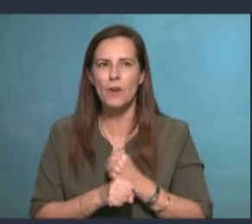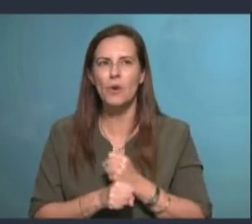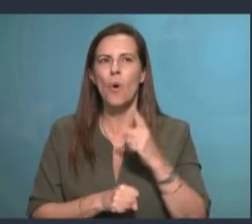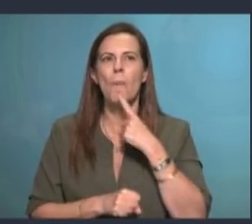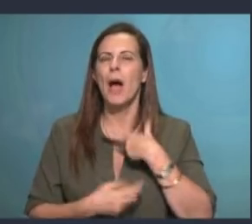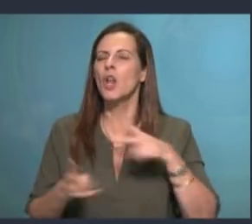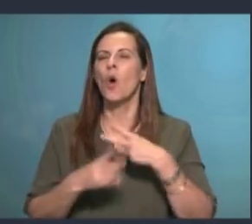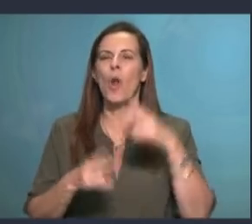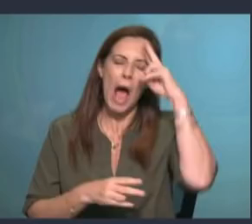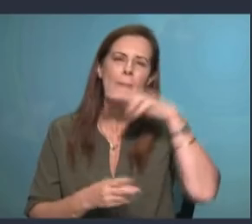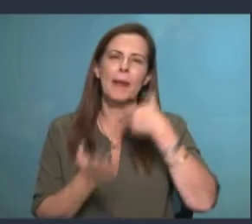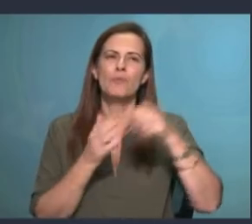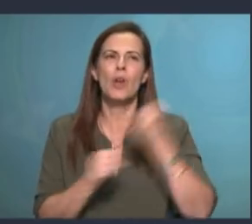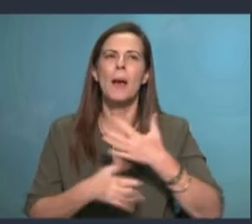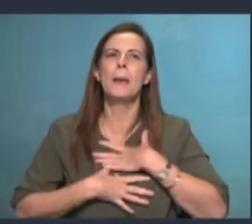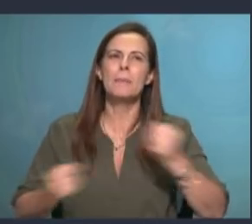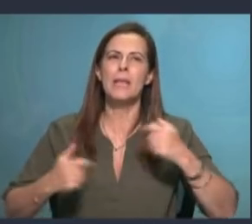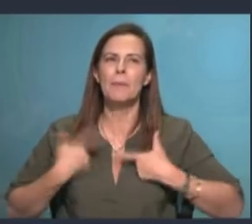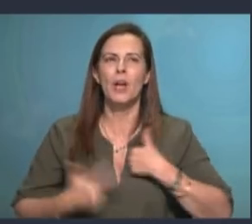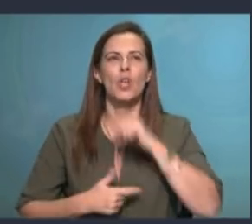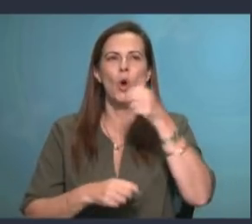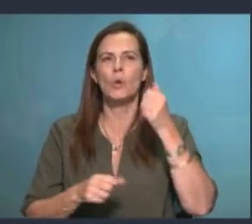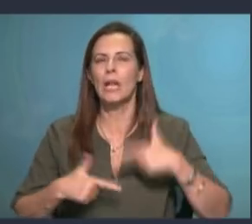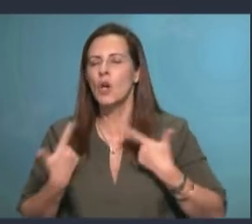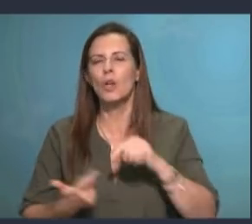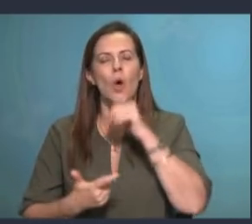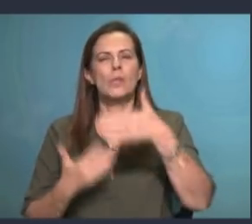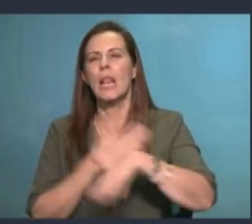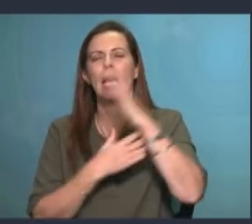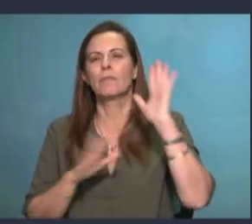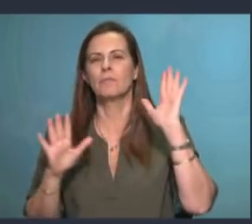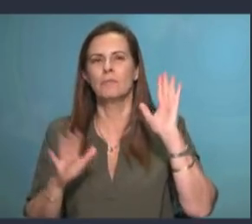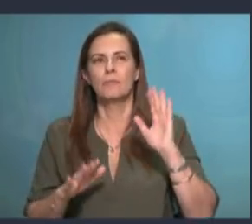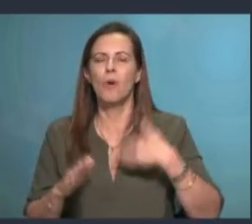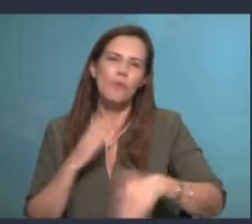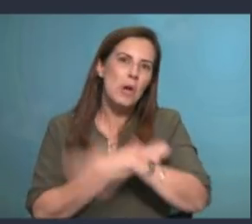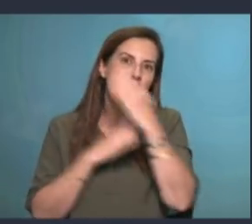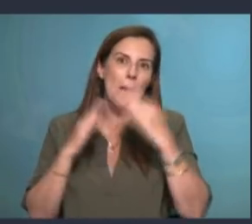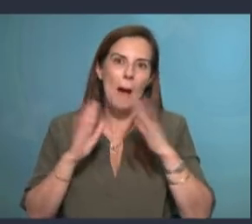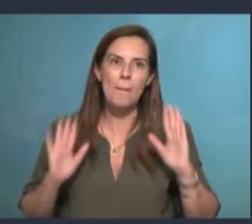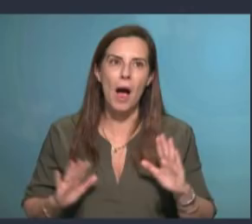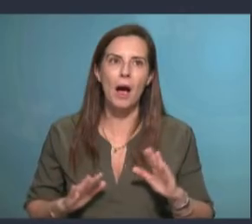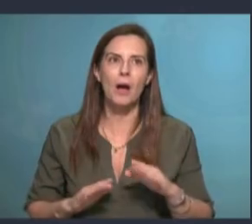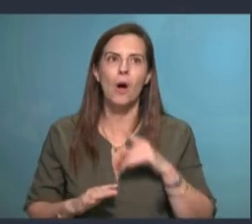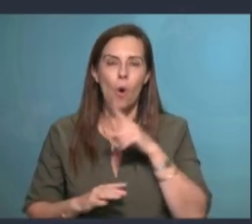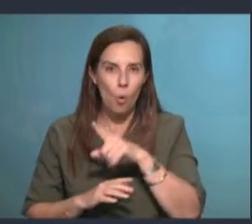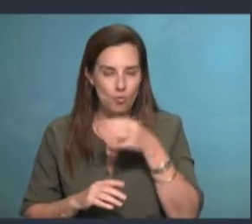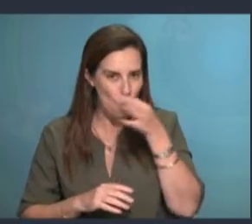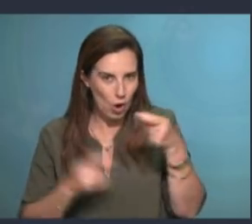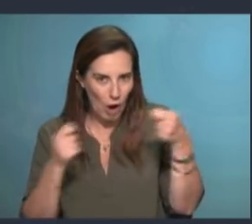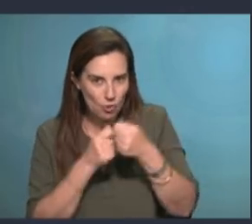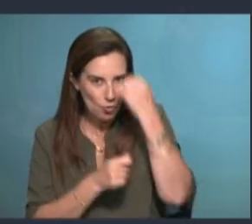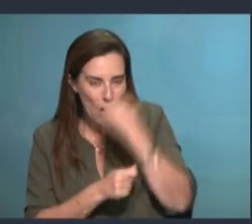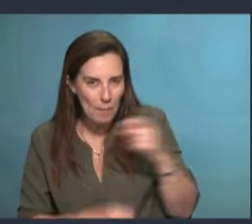יכול אבא להמשיך לעבוד, נמאס לי מהחיים, לא רוצה לעבוד, לא רוצה לחיות, לא רוצה... הוא יצא מהבית. הוא קשור בחמאס? הוא אדם